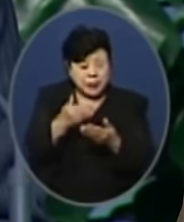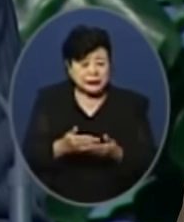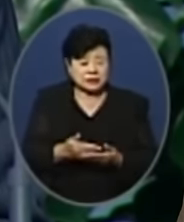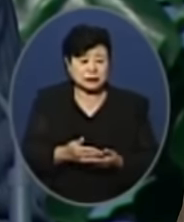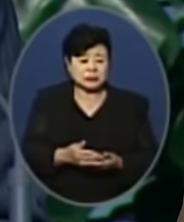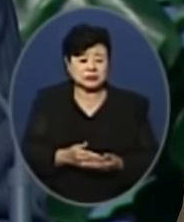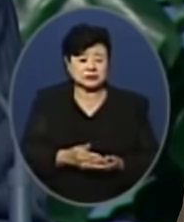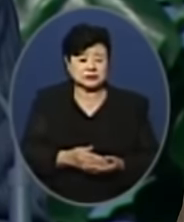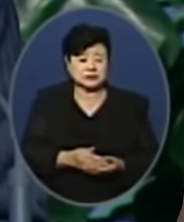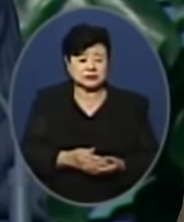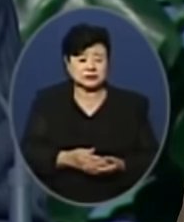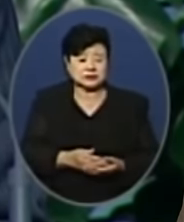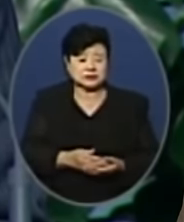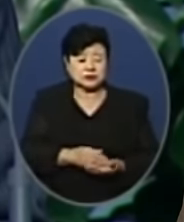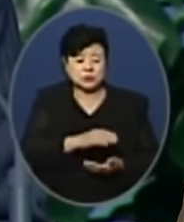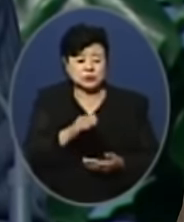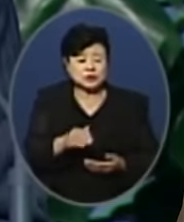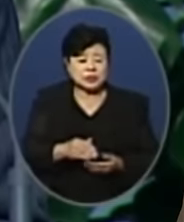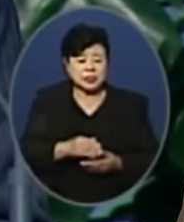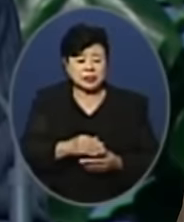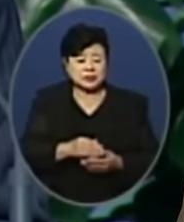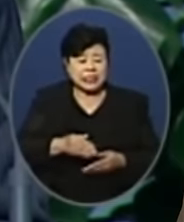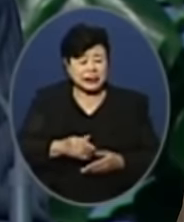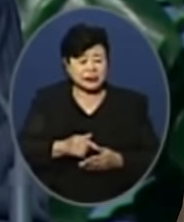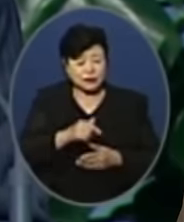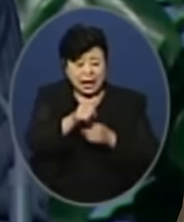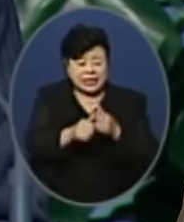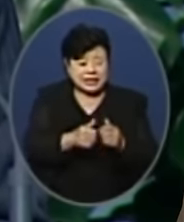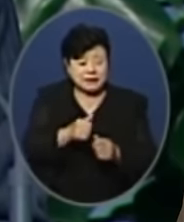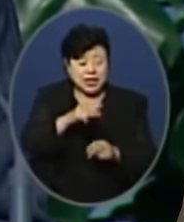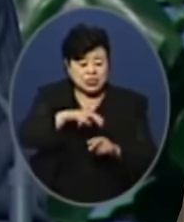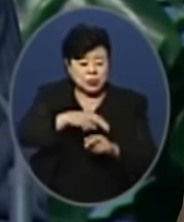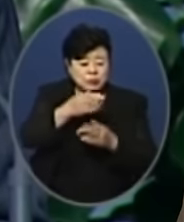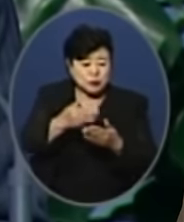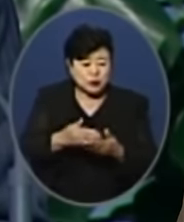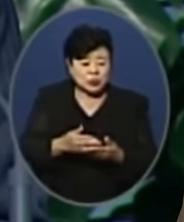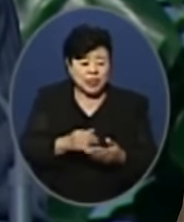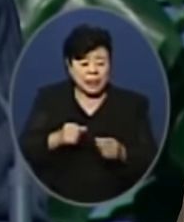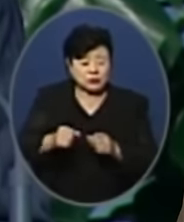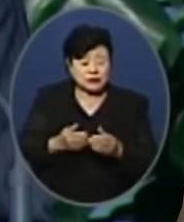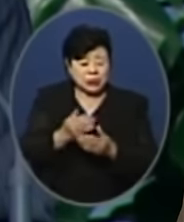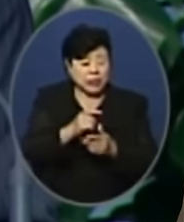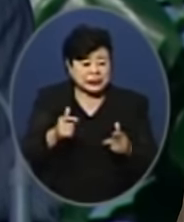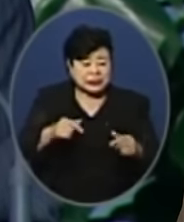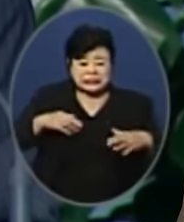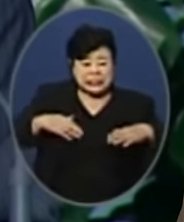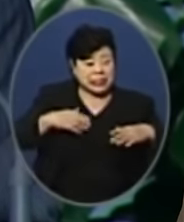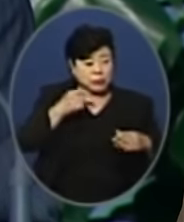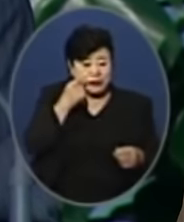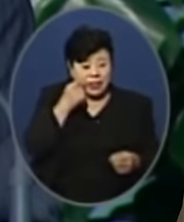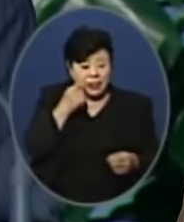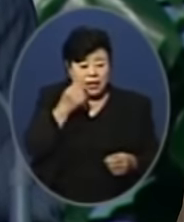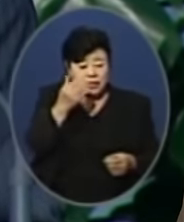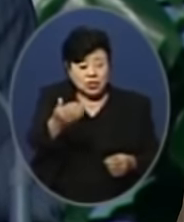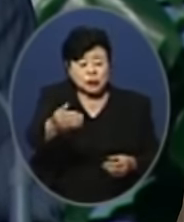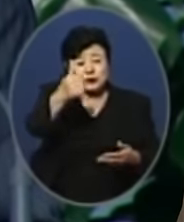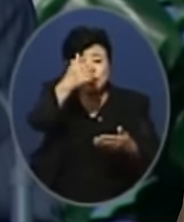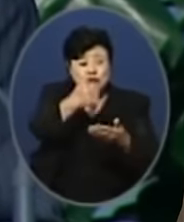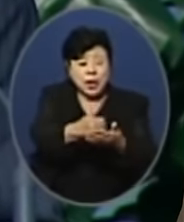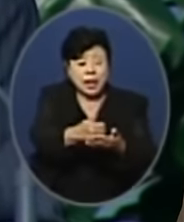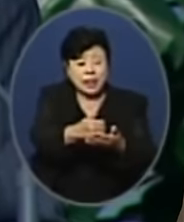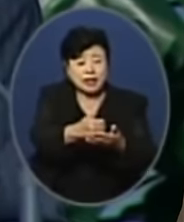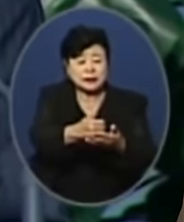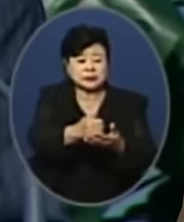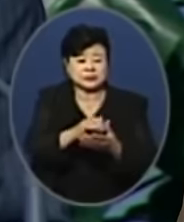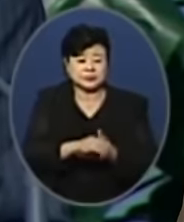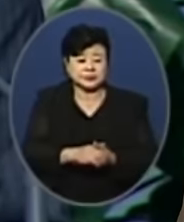이것이 우리에게서 난 것이 아니요 하나님의 선물이라 행위에서 난 것이 아니니 자랑할 자가 없다고 말한 것처럼 여러분의 죄는